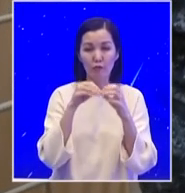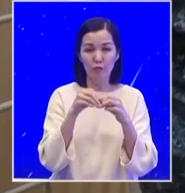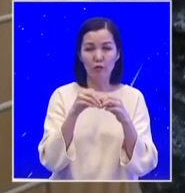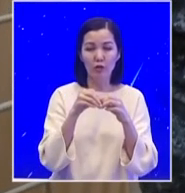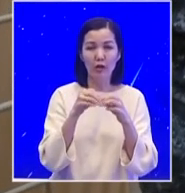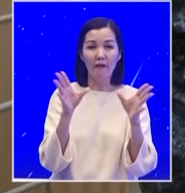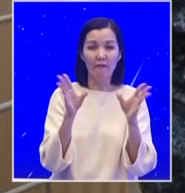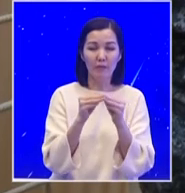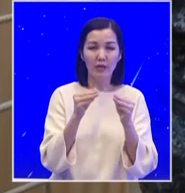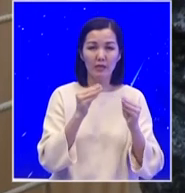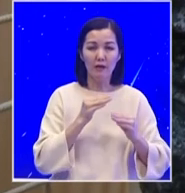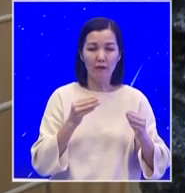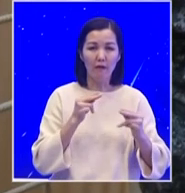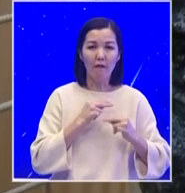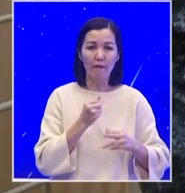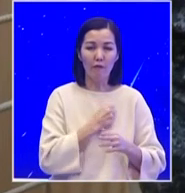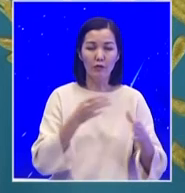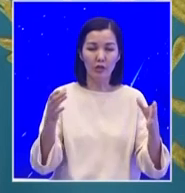воинской части, что и потерпевшие.